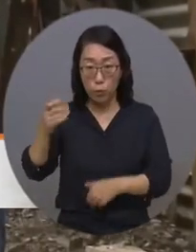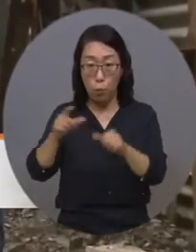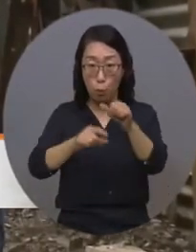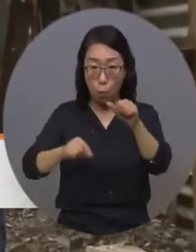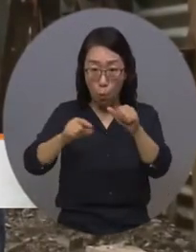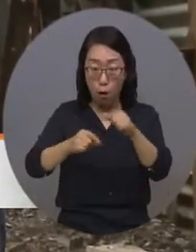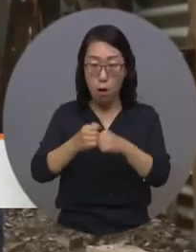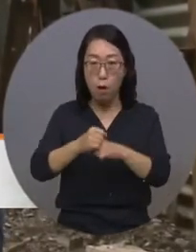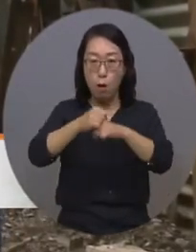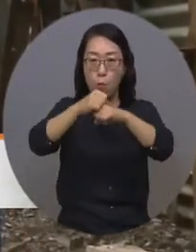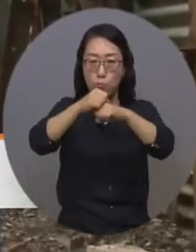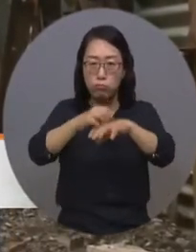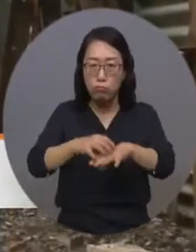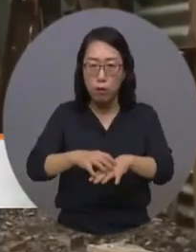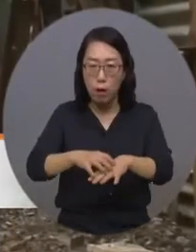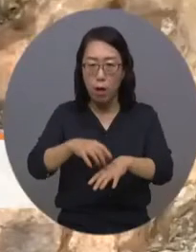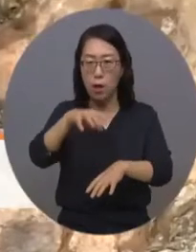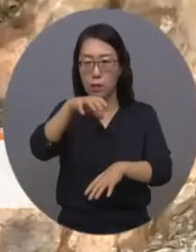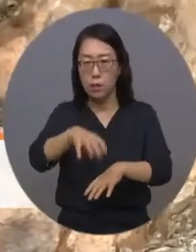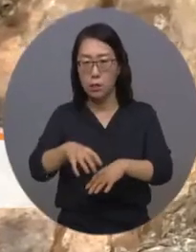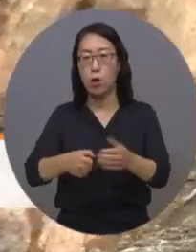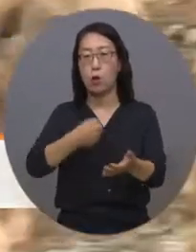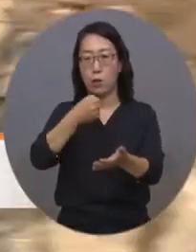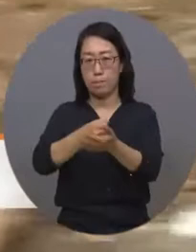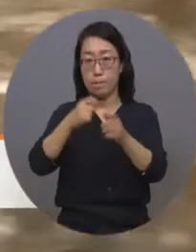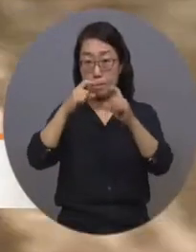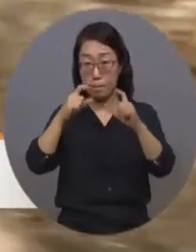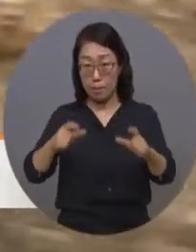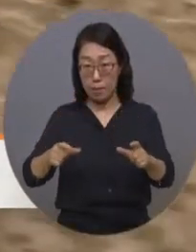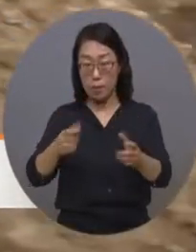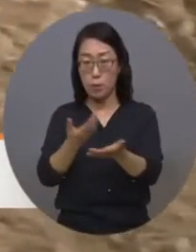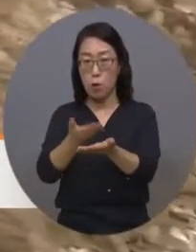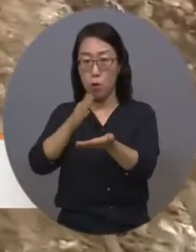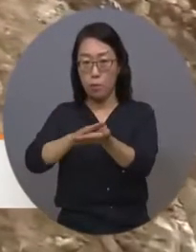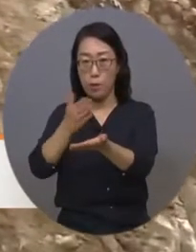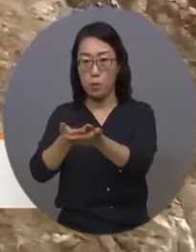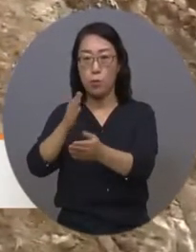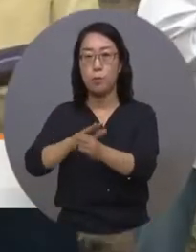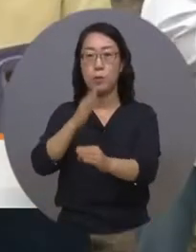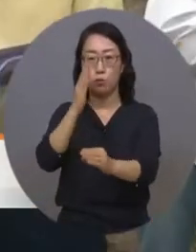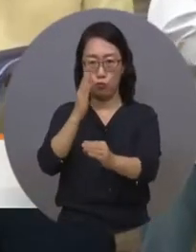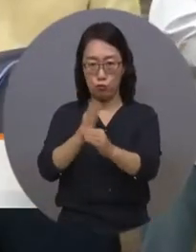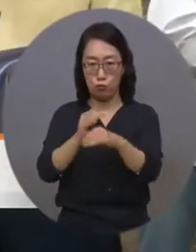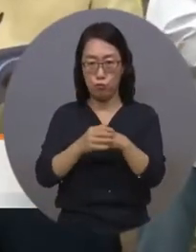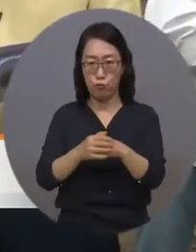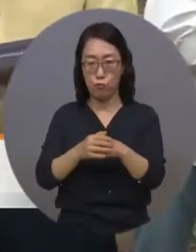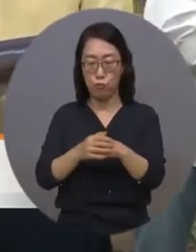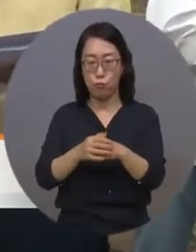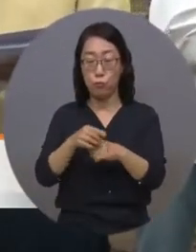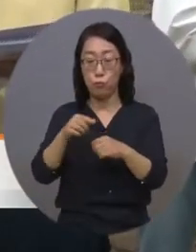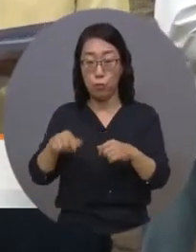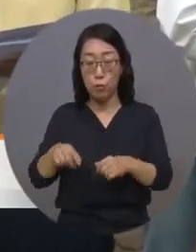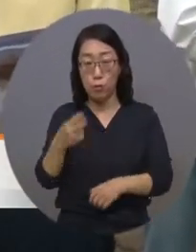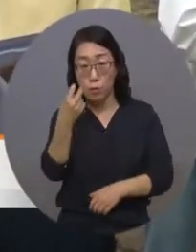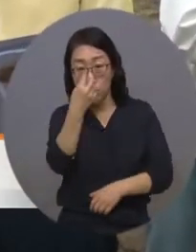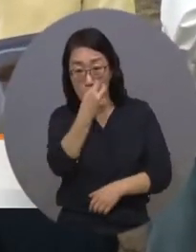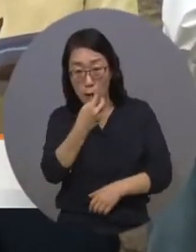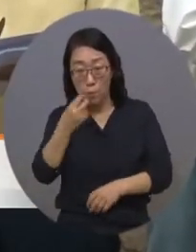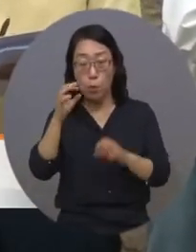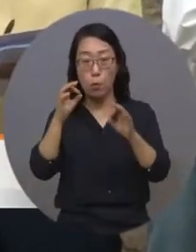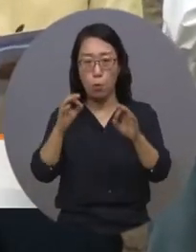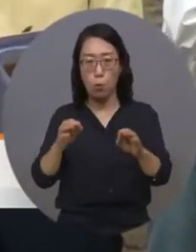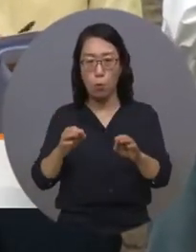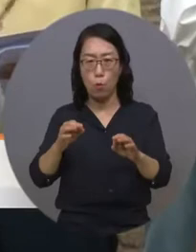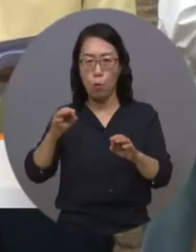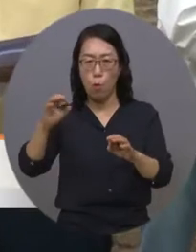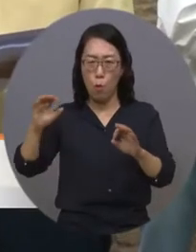급경사지 붕괴 위험 지역으로 지정해 정비 사업을 추진하고 있습니다. 김 지사는 현장을 둘러본 후